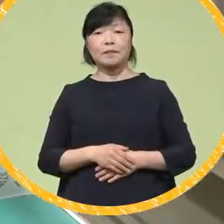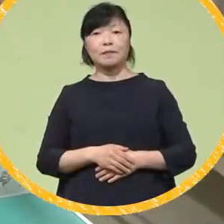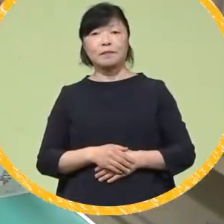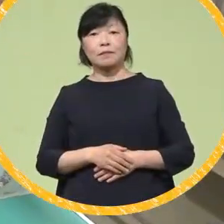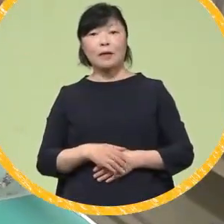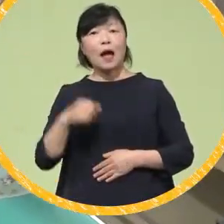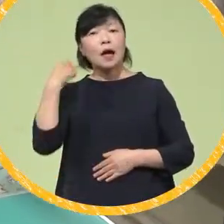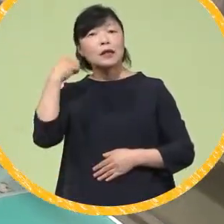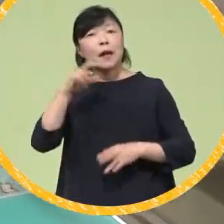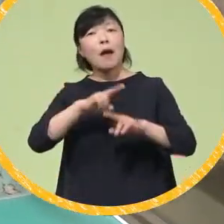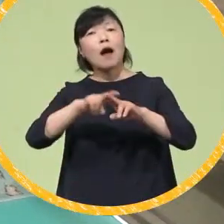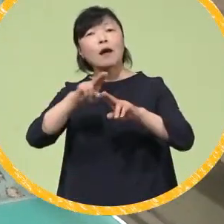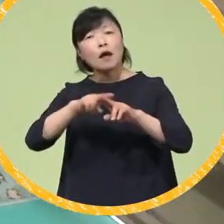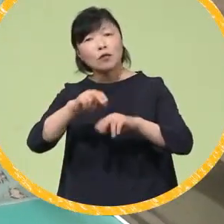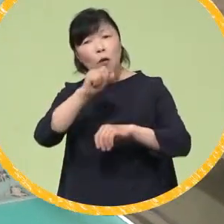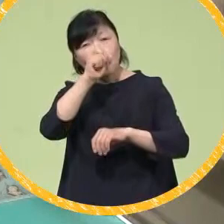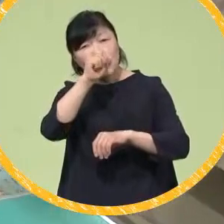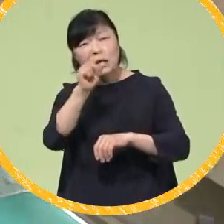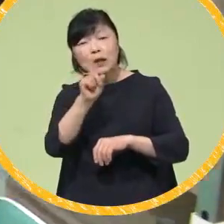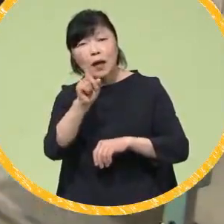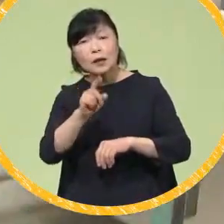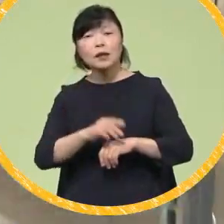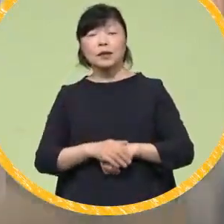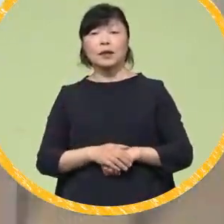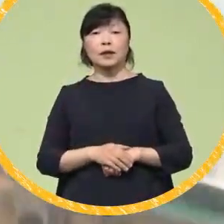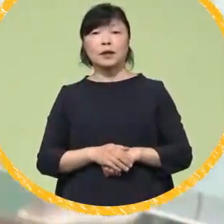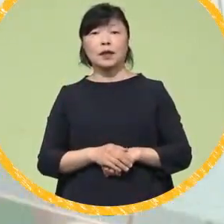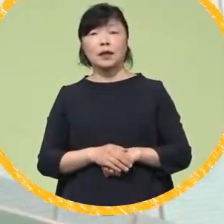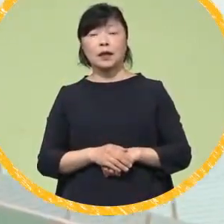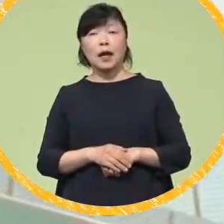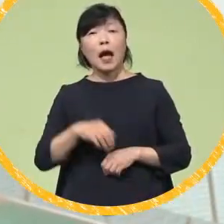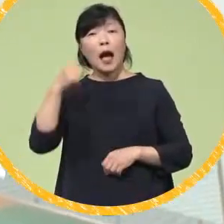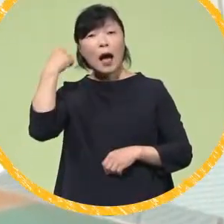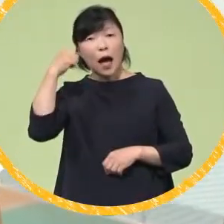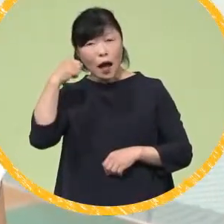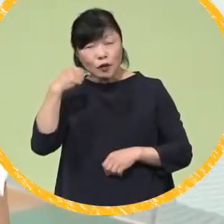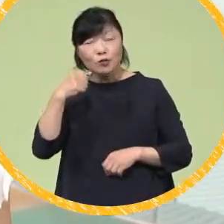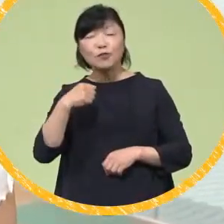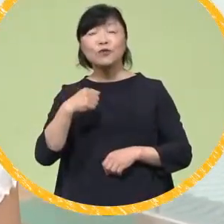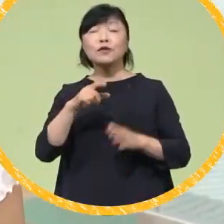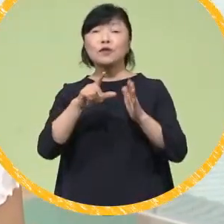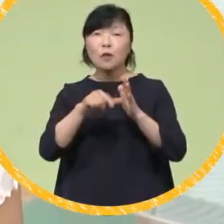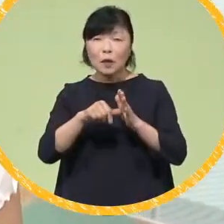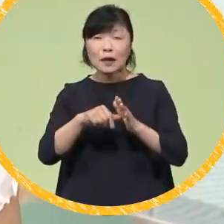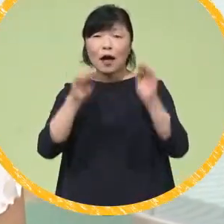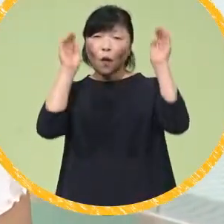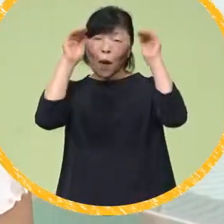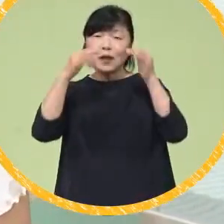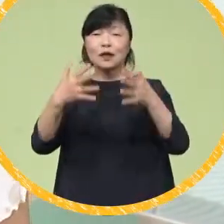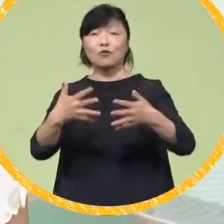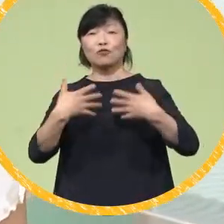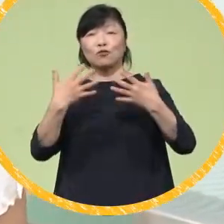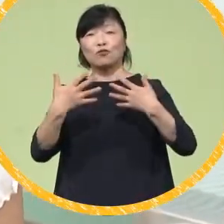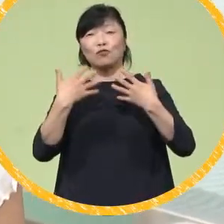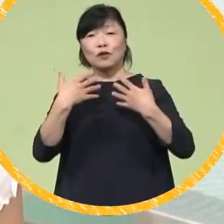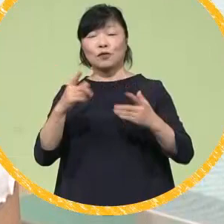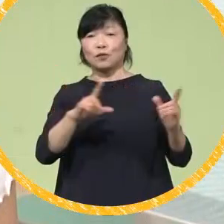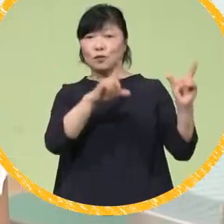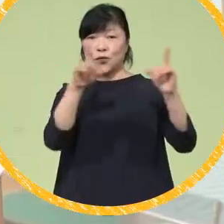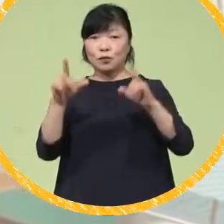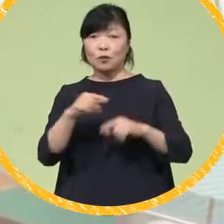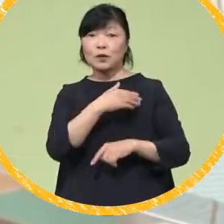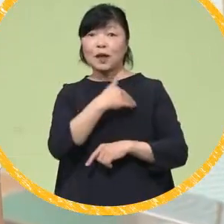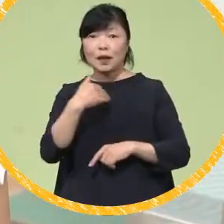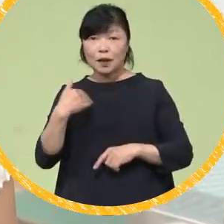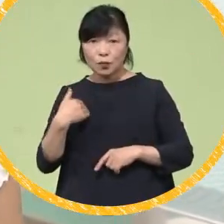これサマーカットをするメリットは何なんでしょうか。 はい、暑い夏場をワンちゃんに涼しく快適に過ごしてもらう